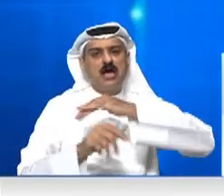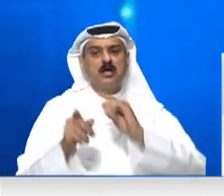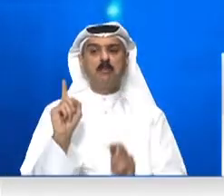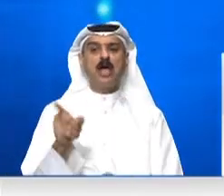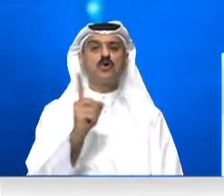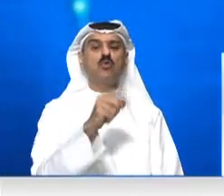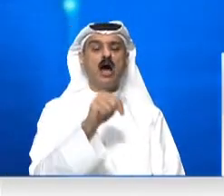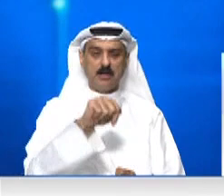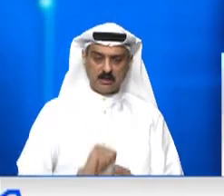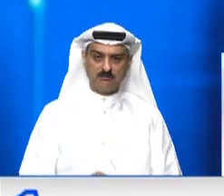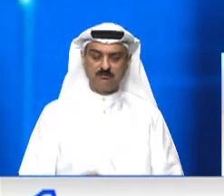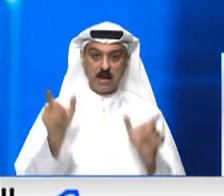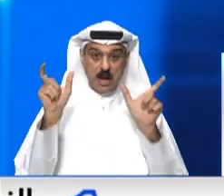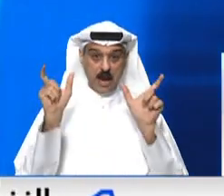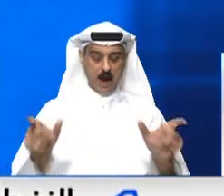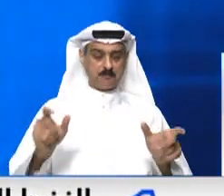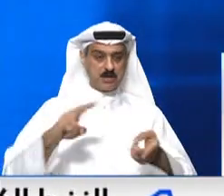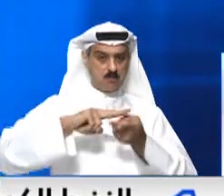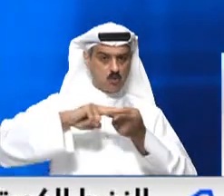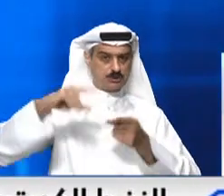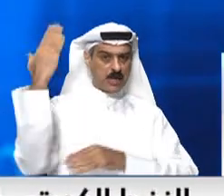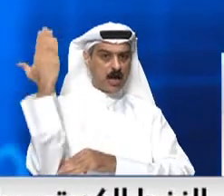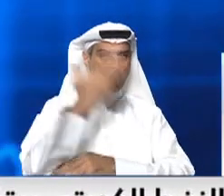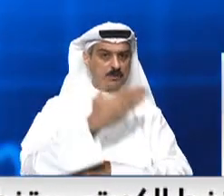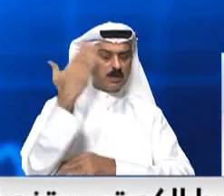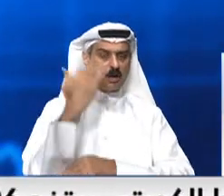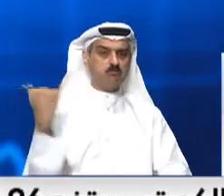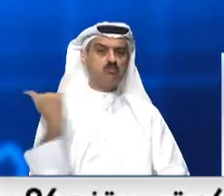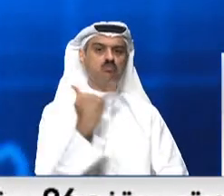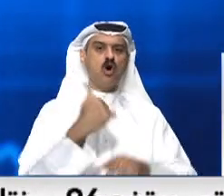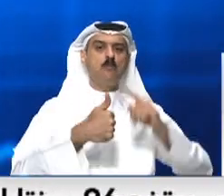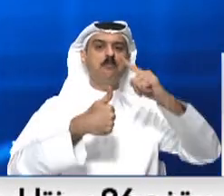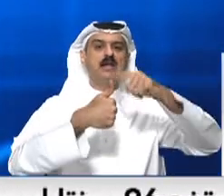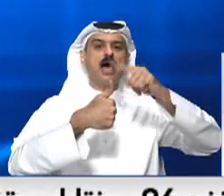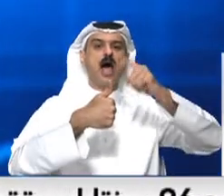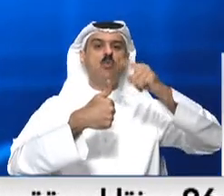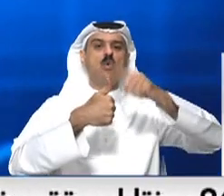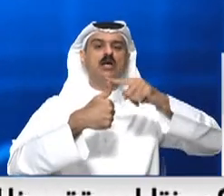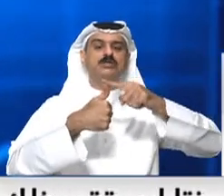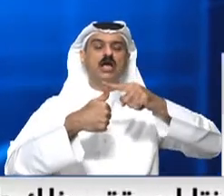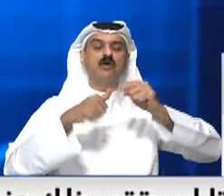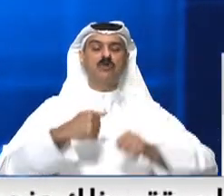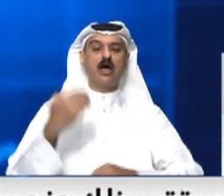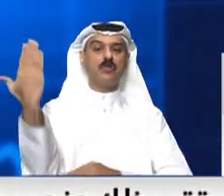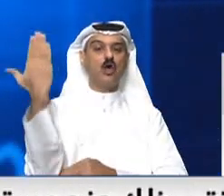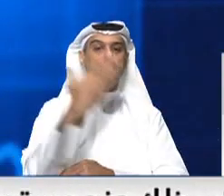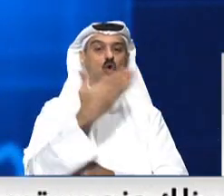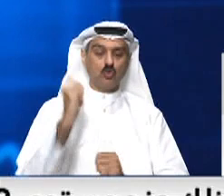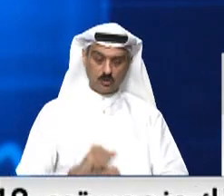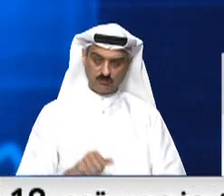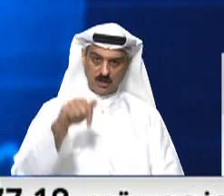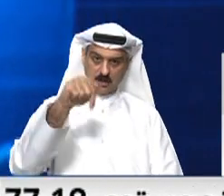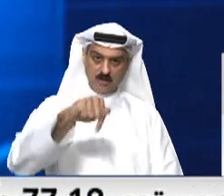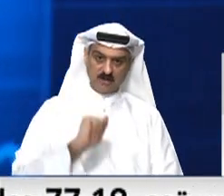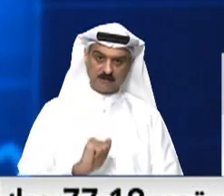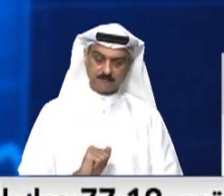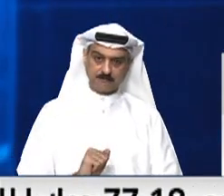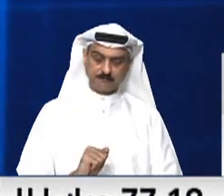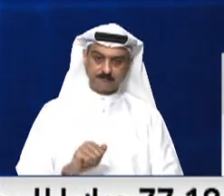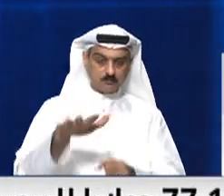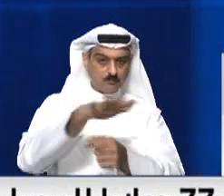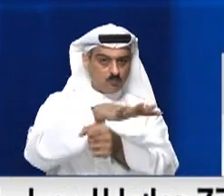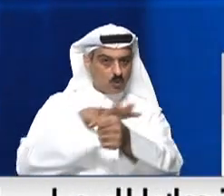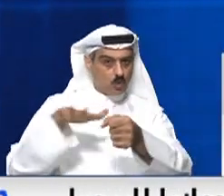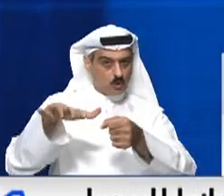إلى أن أمن وسلامة الحدود لها الأولوية في المنظومة الأمنية الشاملة، لافتا إلى أن جزيرة